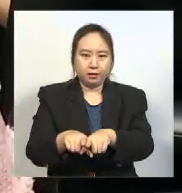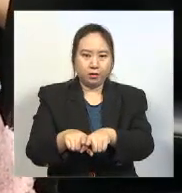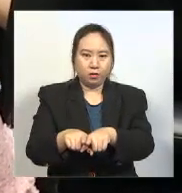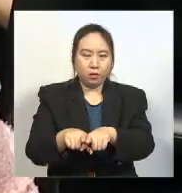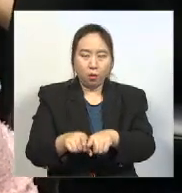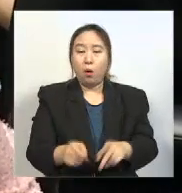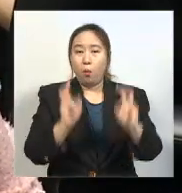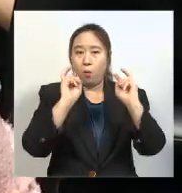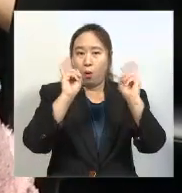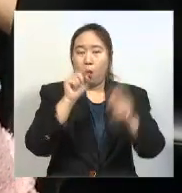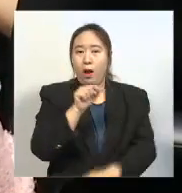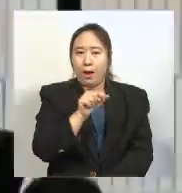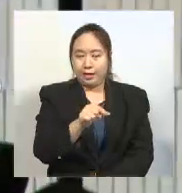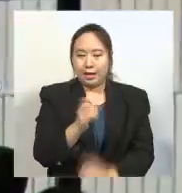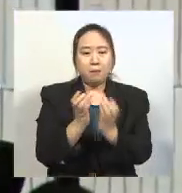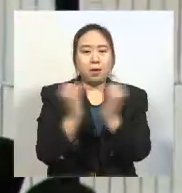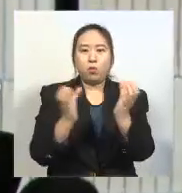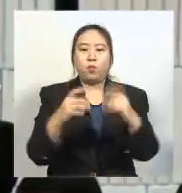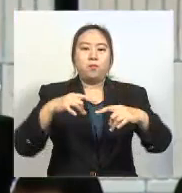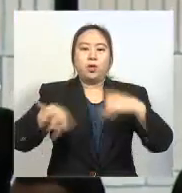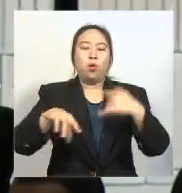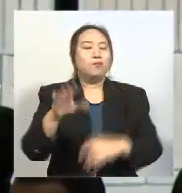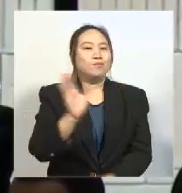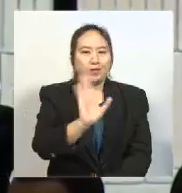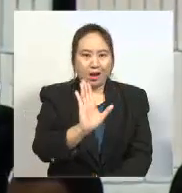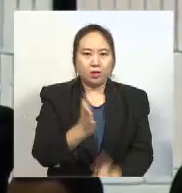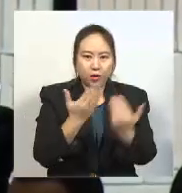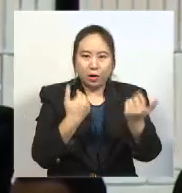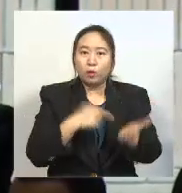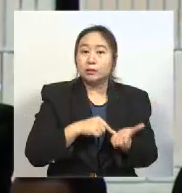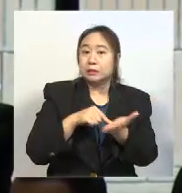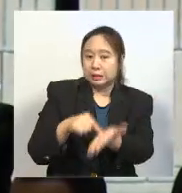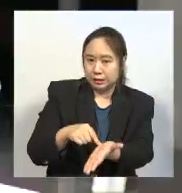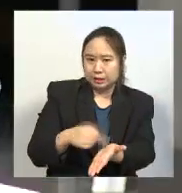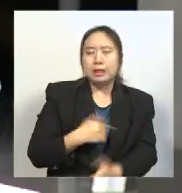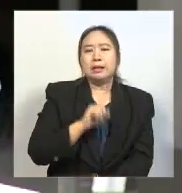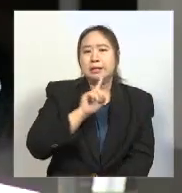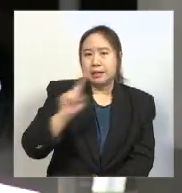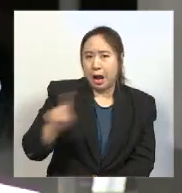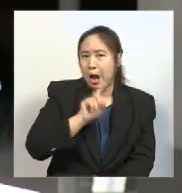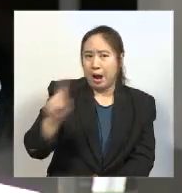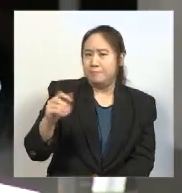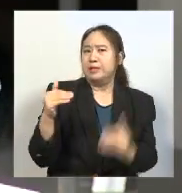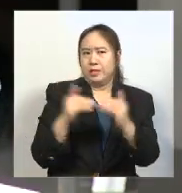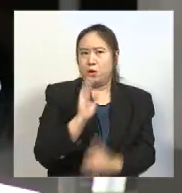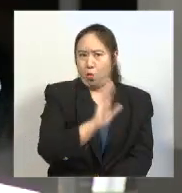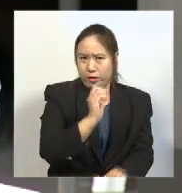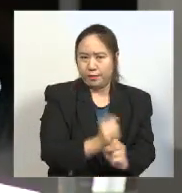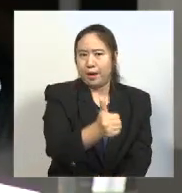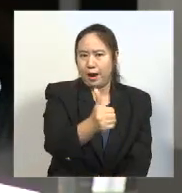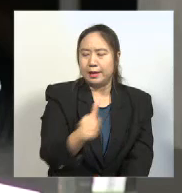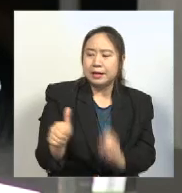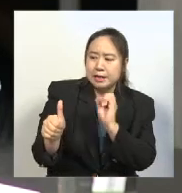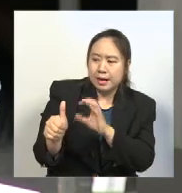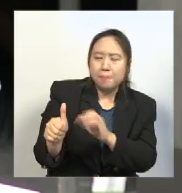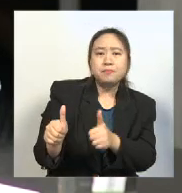ติไม่ขัดต่อรัฐธรรมนูญโดยผู้เสนอยัตติมีสิทธิ์ที่จะสอบถามข้อที่จริงและเสนอคำแนะนำ